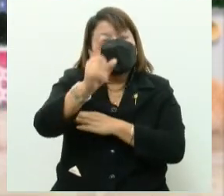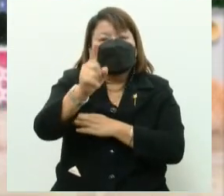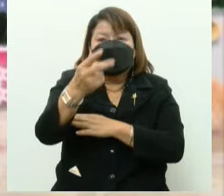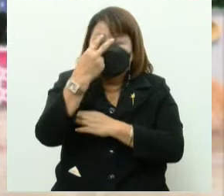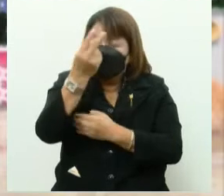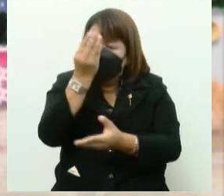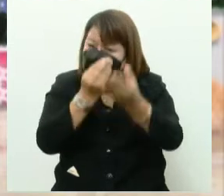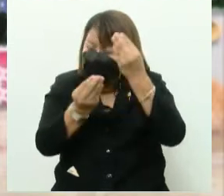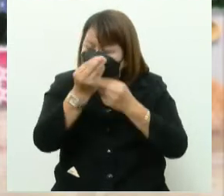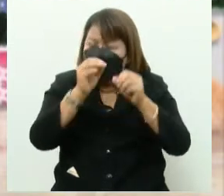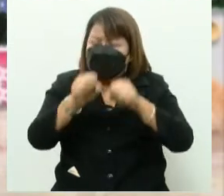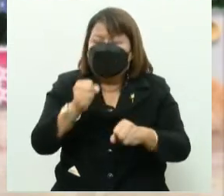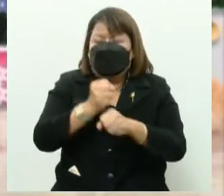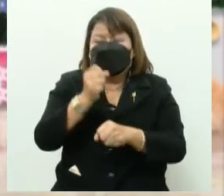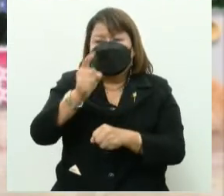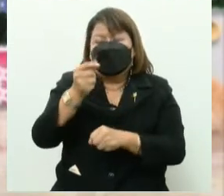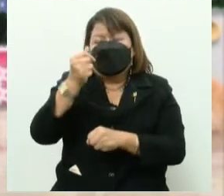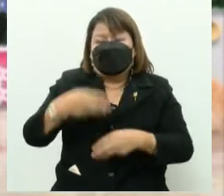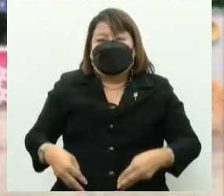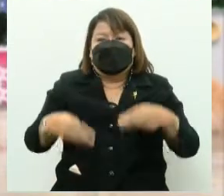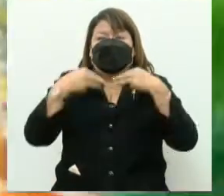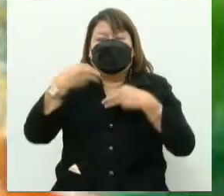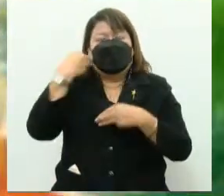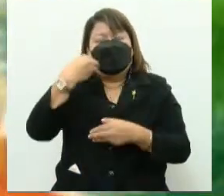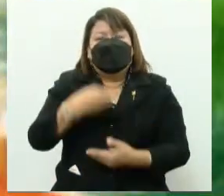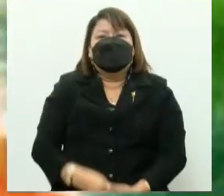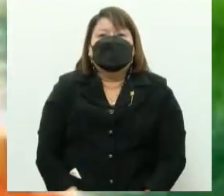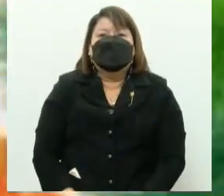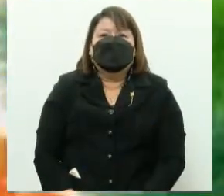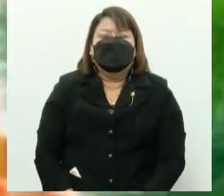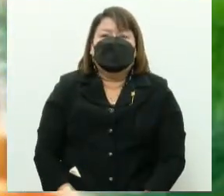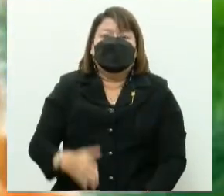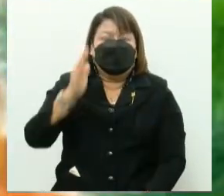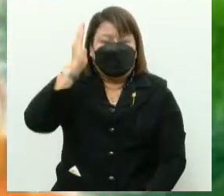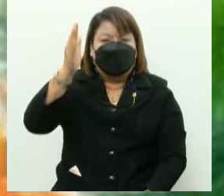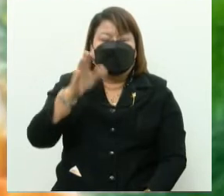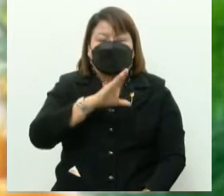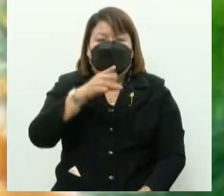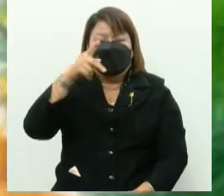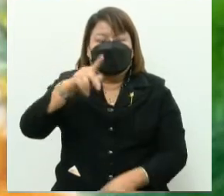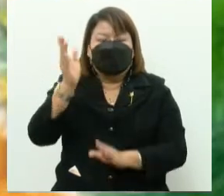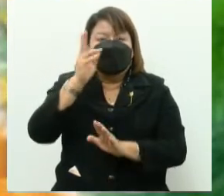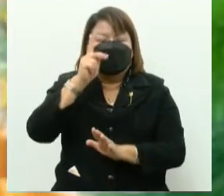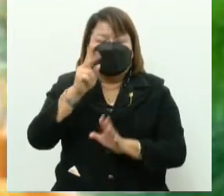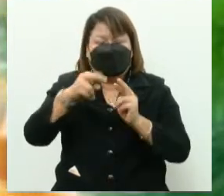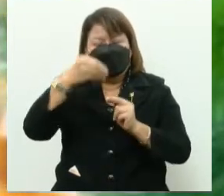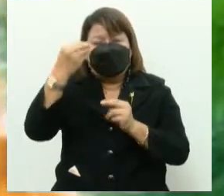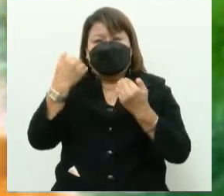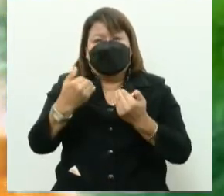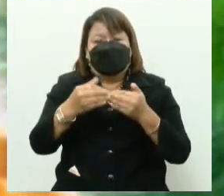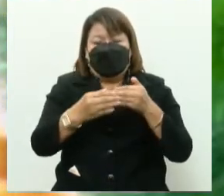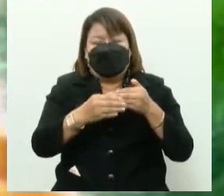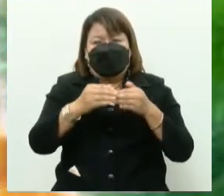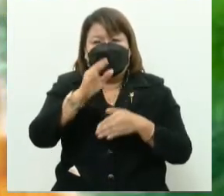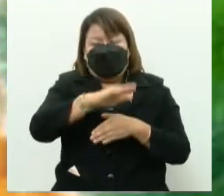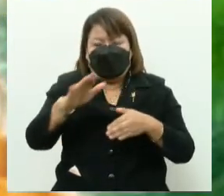ามารถนำไปปฏิบัติจริงได้ในชีวิตประจำวันอีกด้วยค่ะ ใช่แล้วครับ ค่ะและในช่วงของพุธเช้าค่ะนักเรียนประจำวันนี้นะคะเราขอนำเสนอมัคคุเทศก์น้อยพาชม